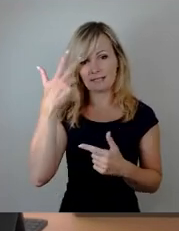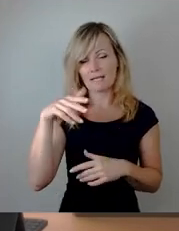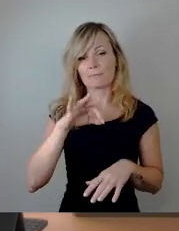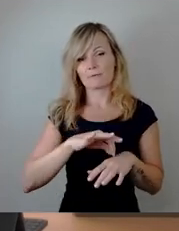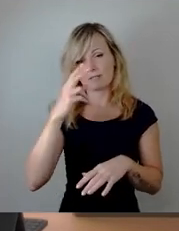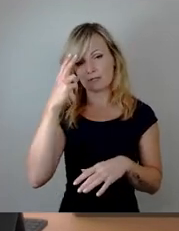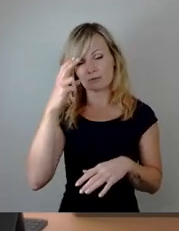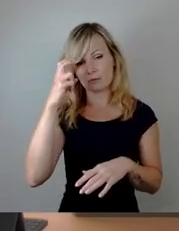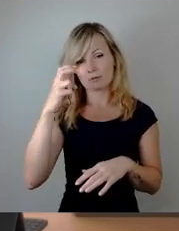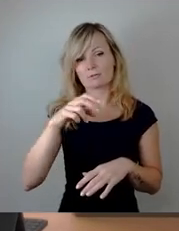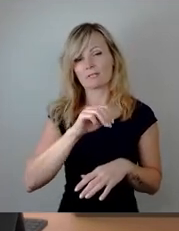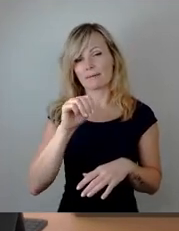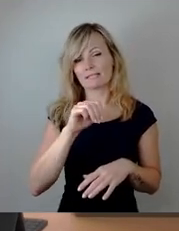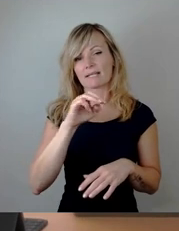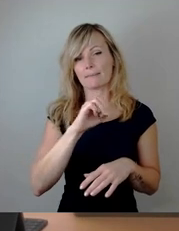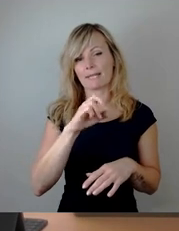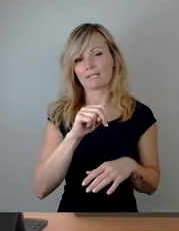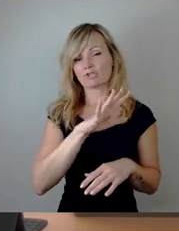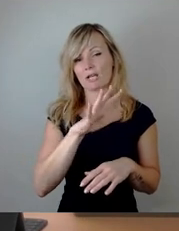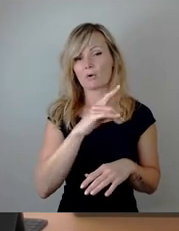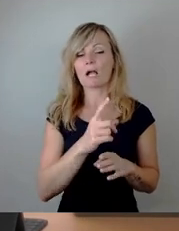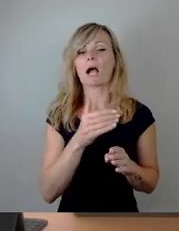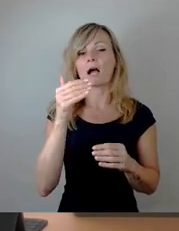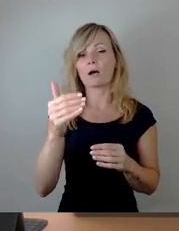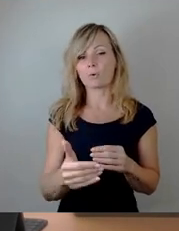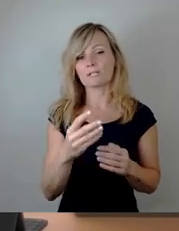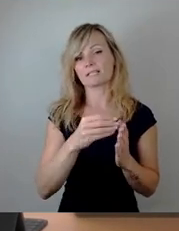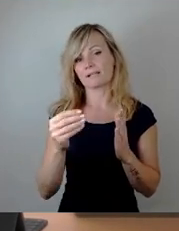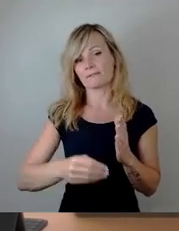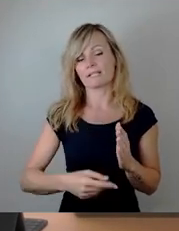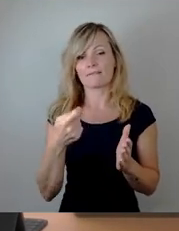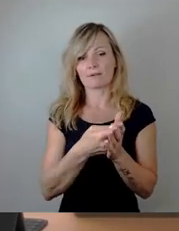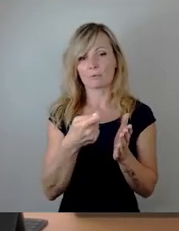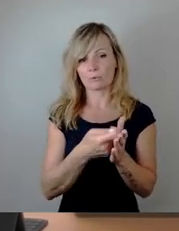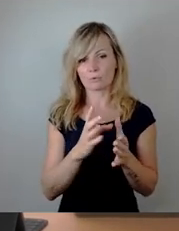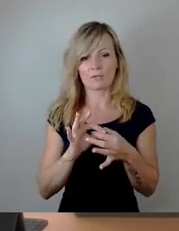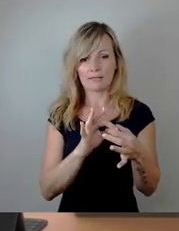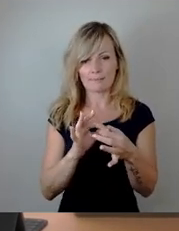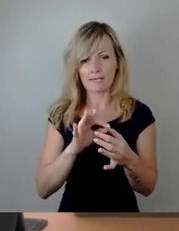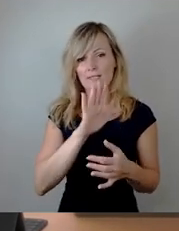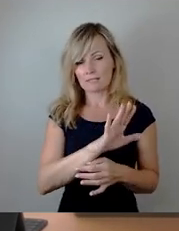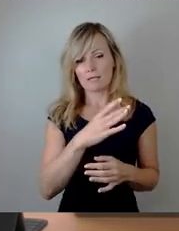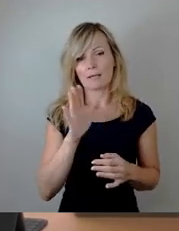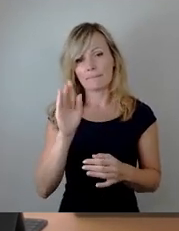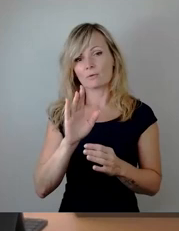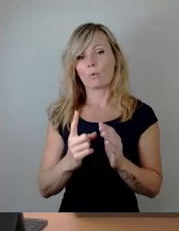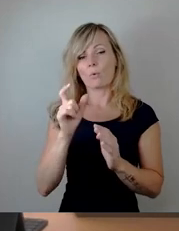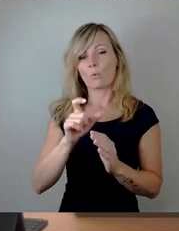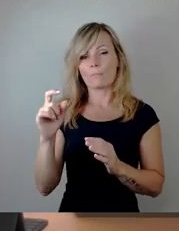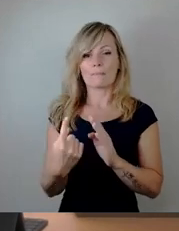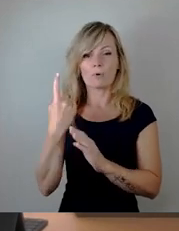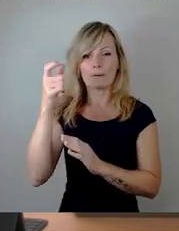Chalon erhält eine außertarifliche Vergütung gemäß seines mit dem Oberbürgermeister ausgehandelten